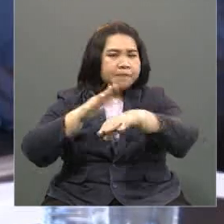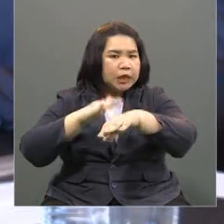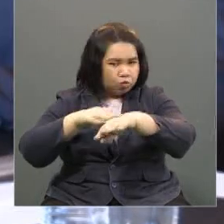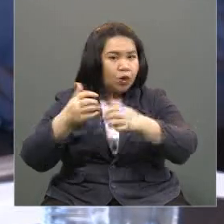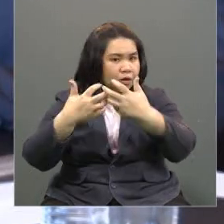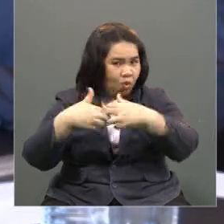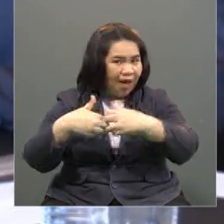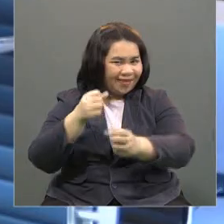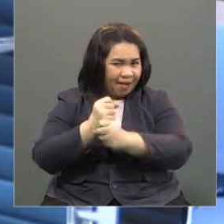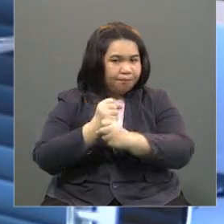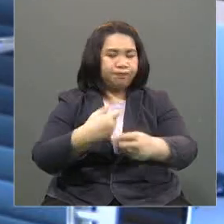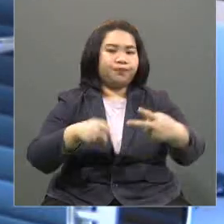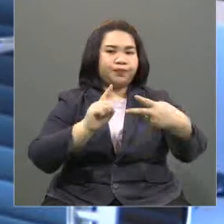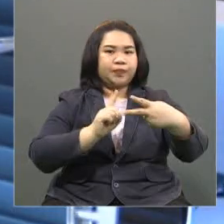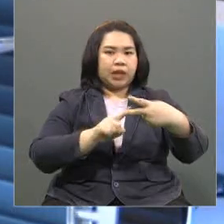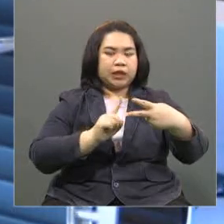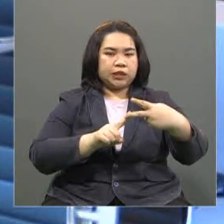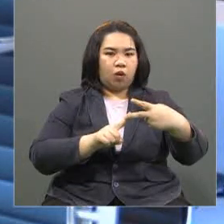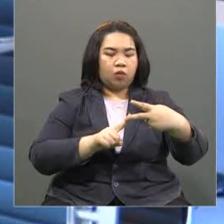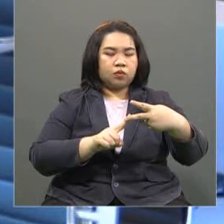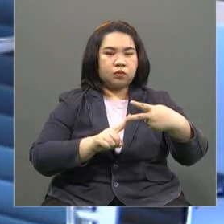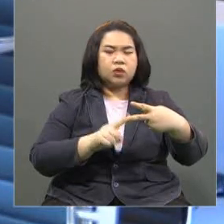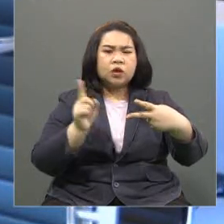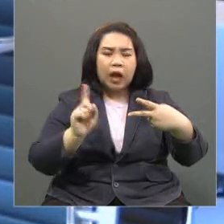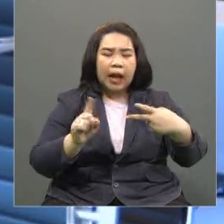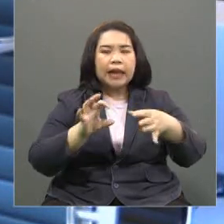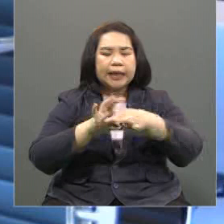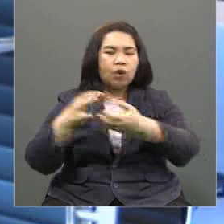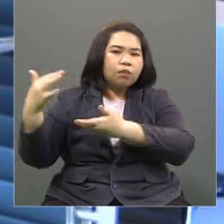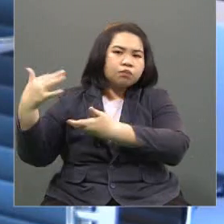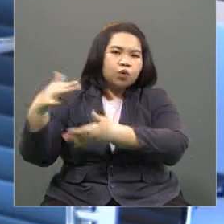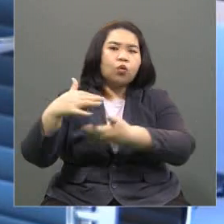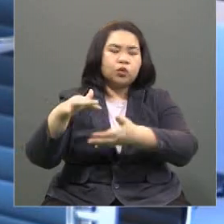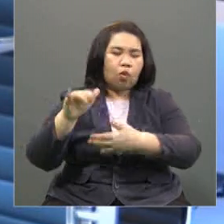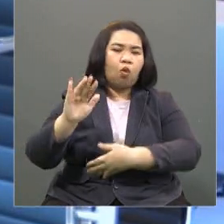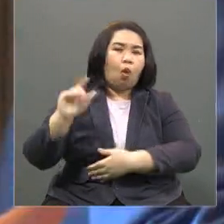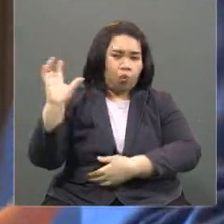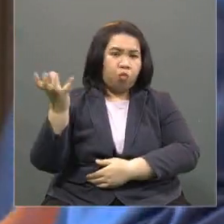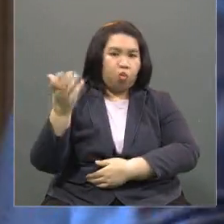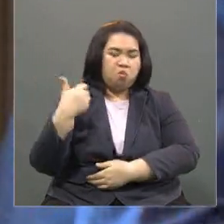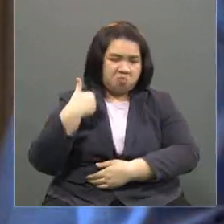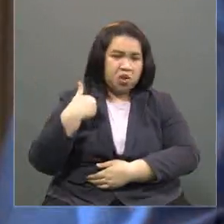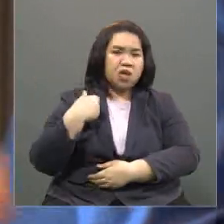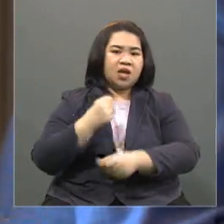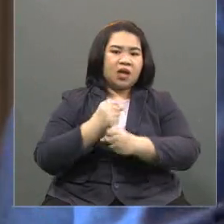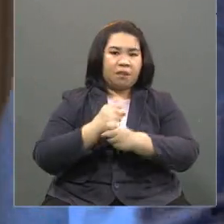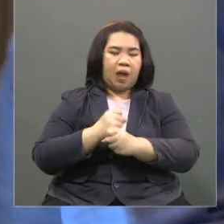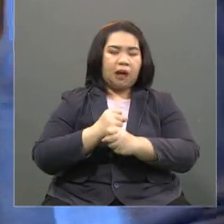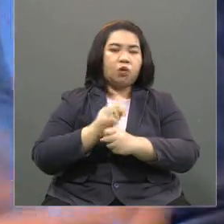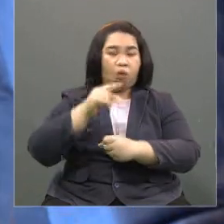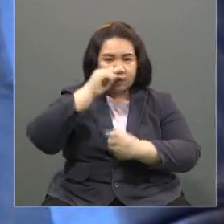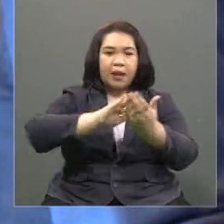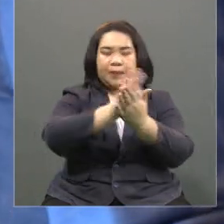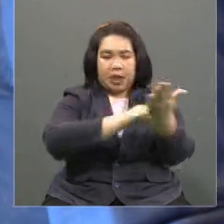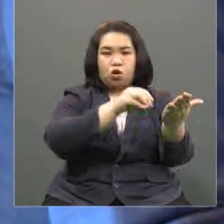ยอีก1บริษัทก็คือ Linfox ค่ะเป็นบริษัทขนส่งแล้วก็โลจิสติกระดับโลกที่มีสำนักงานภูมิภาคในประเทศไท